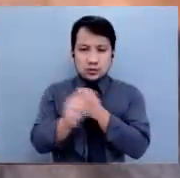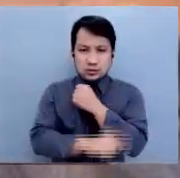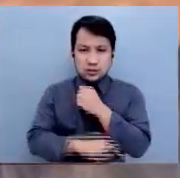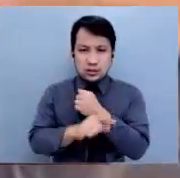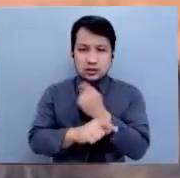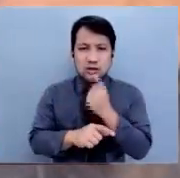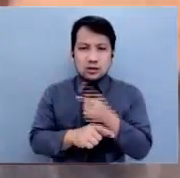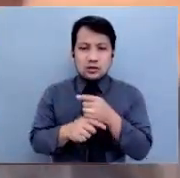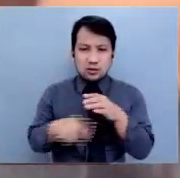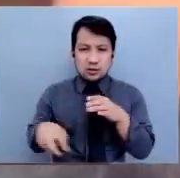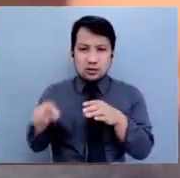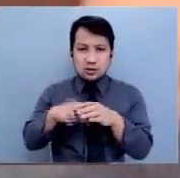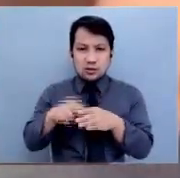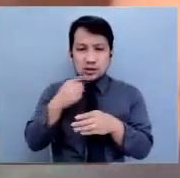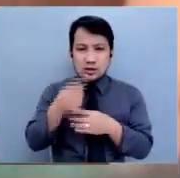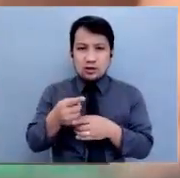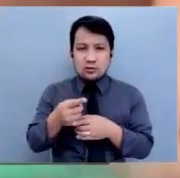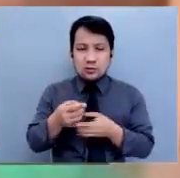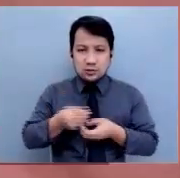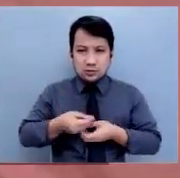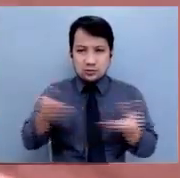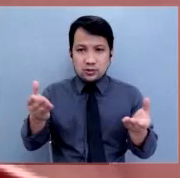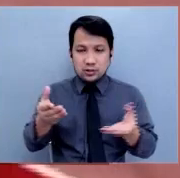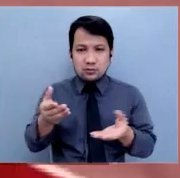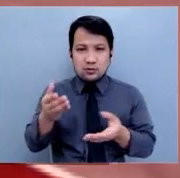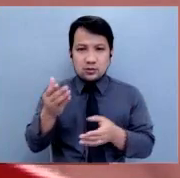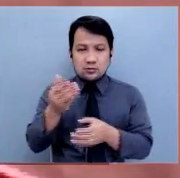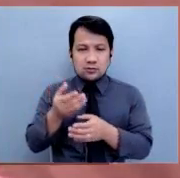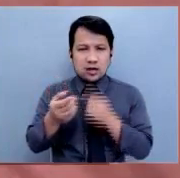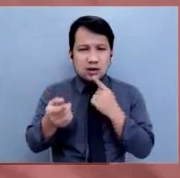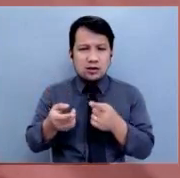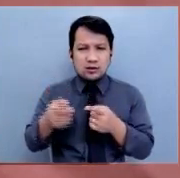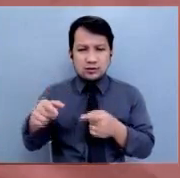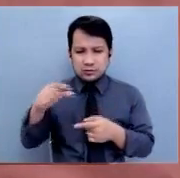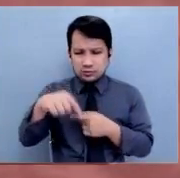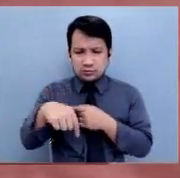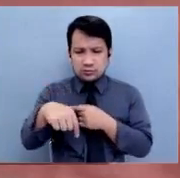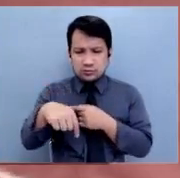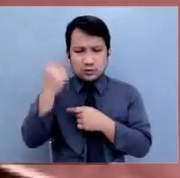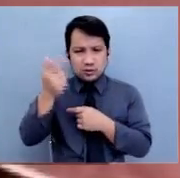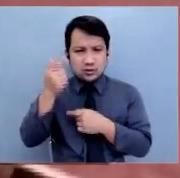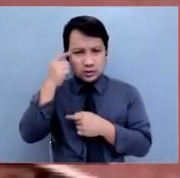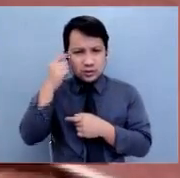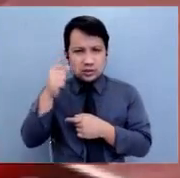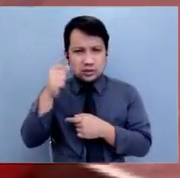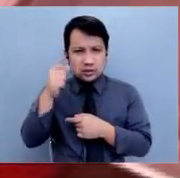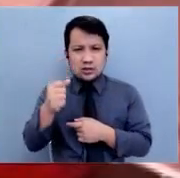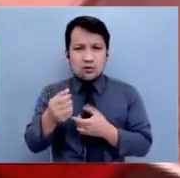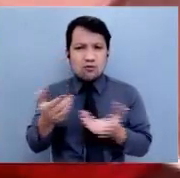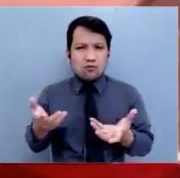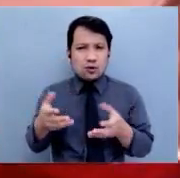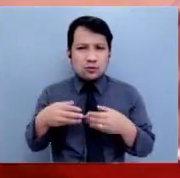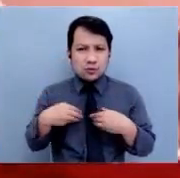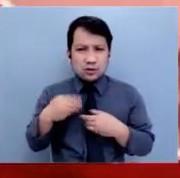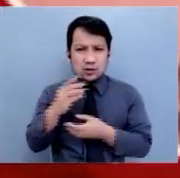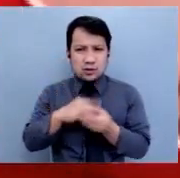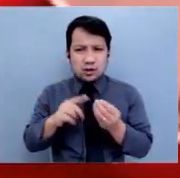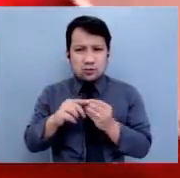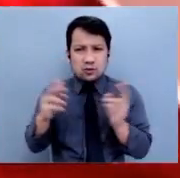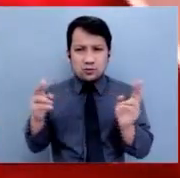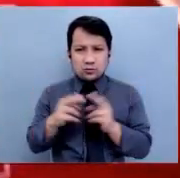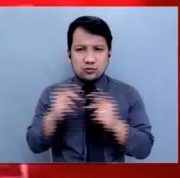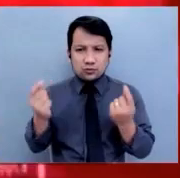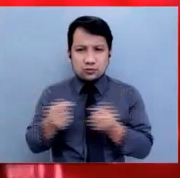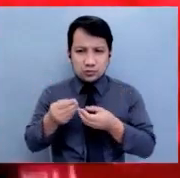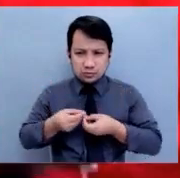sa isang pribadong sasakyan ang namimigay ng pera. Sabi naman ni Quezon Governor Danilo Suarez, walang kinalaman sa Unit Team ang